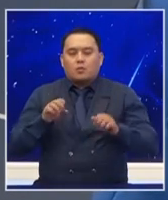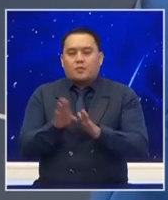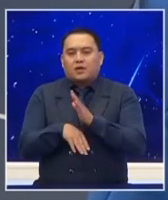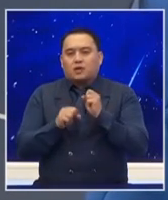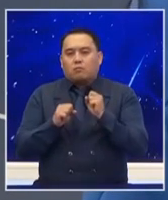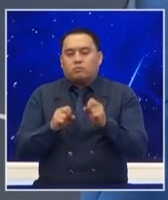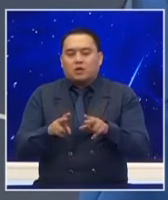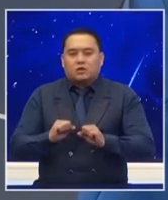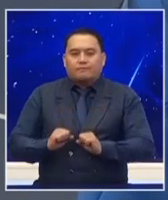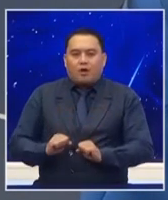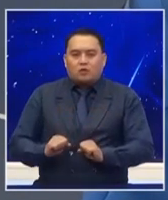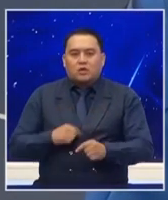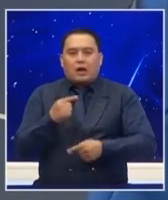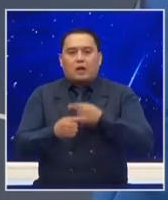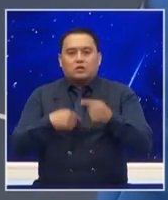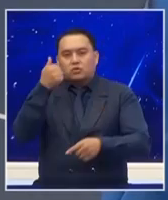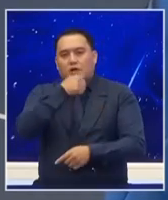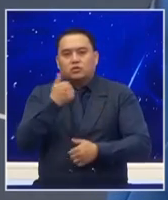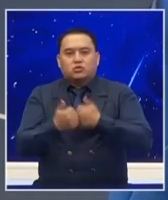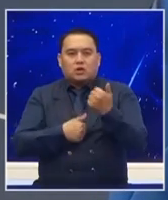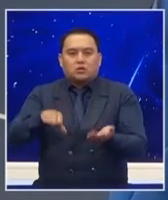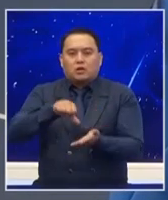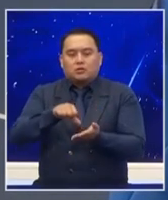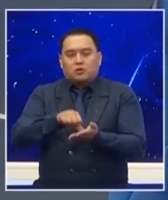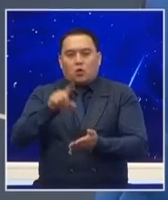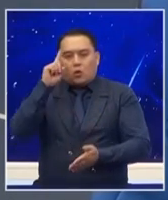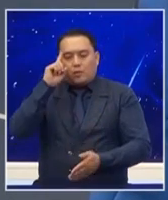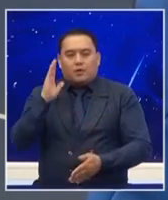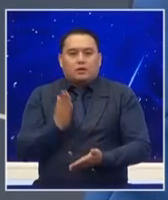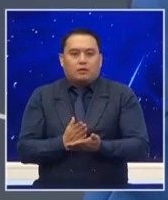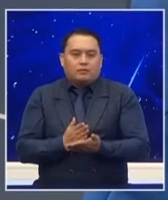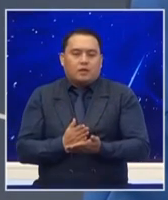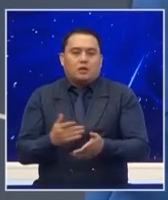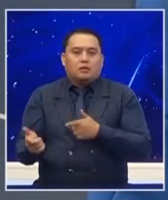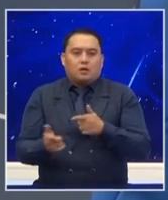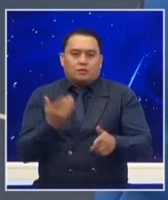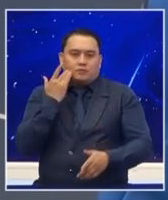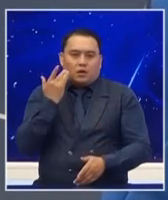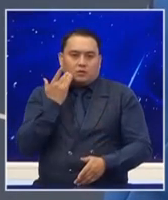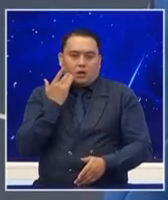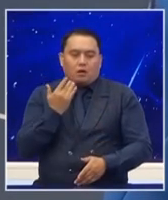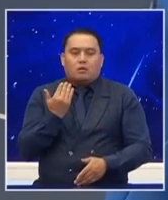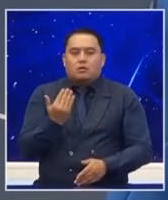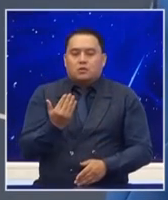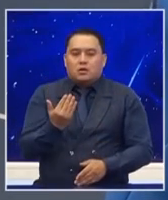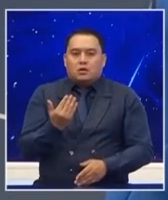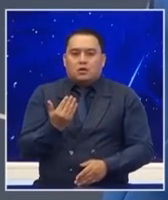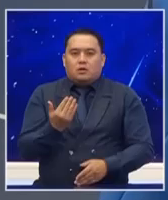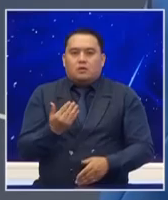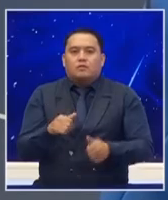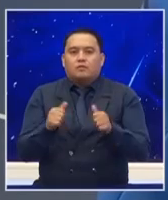балаларымыз. Келесі жылдан бастап жарысқа шығамыз деген бір ойымыз бар. Үнемі дайындық үстінде болғандықтан балалардың